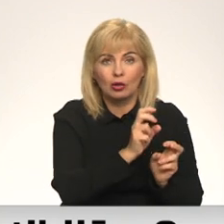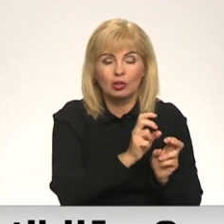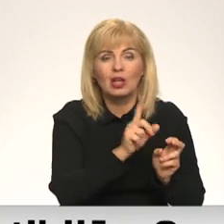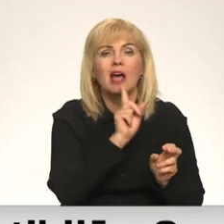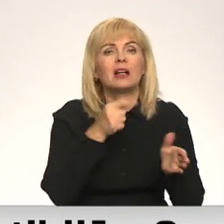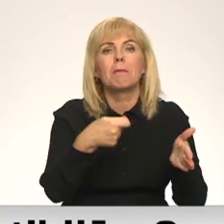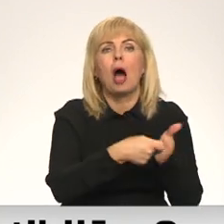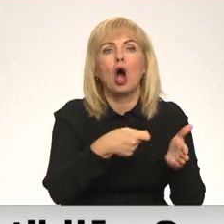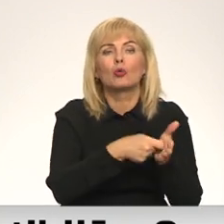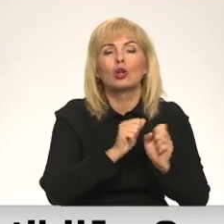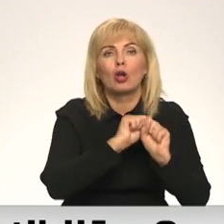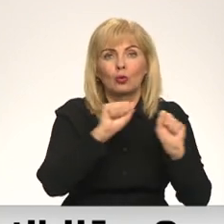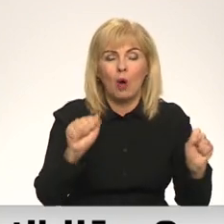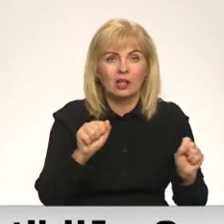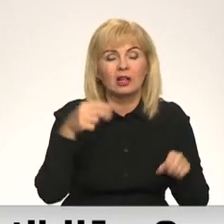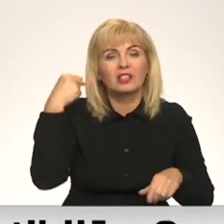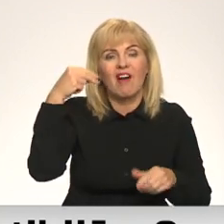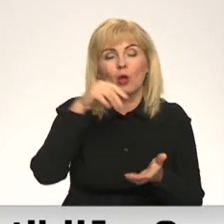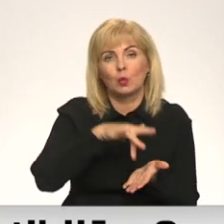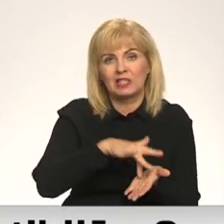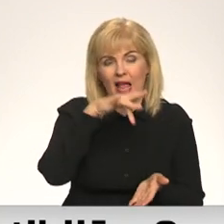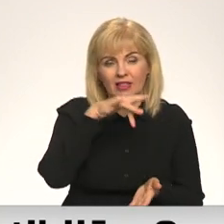elektrobarošana tiek nodrošināta zvanu centriem. Otrs, ka